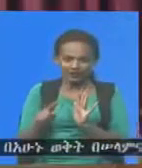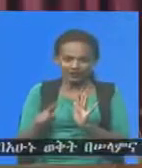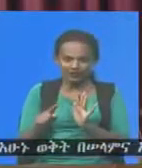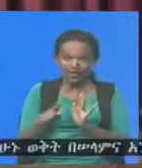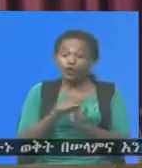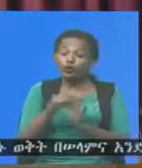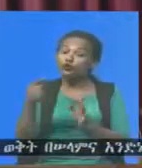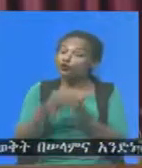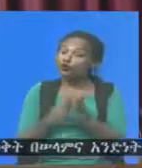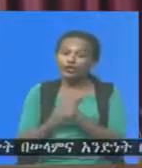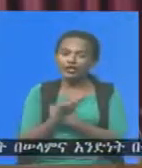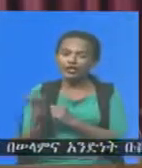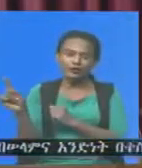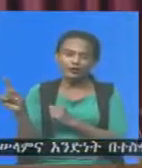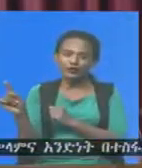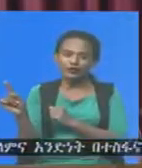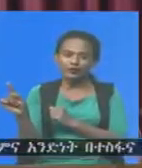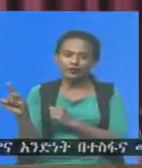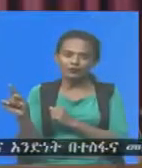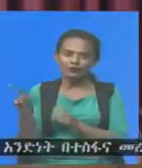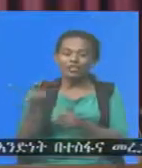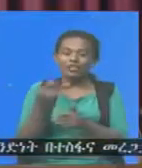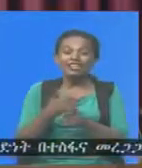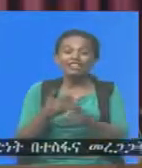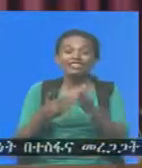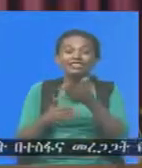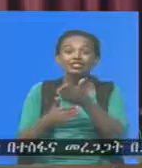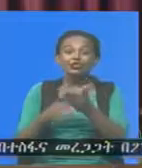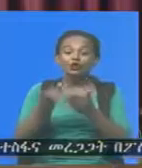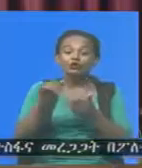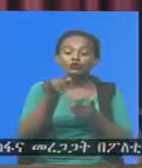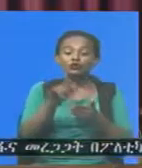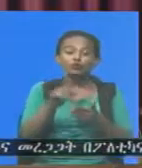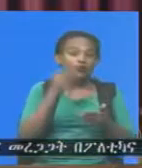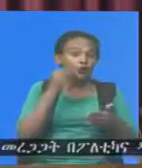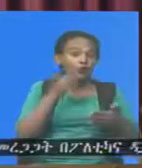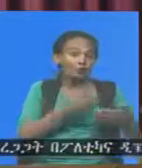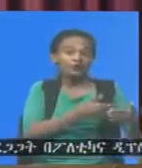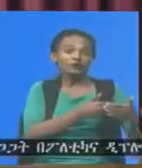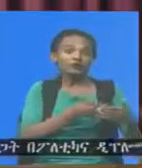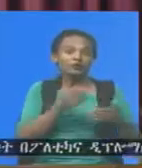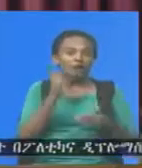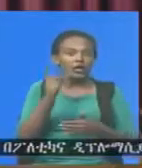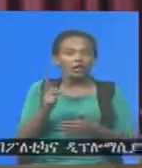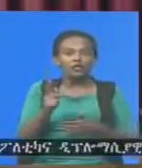እሱ ብቻ አይደለም ደረጃውን እዚሁ ጎረቤት ብንመለከት ኬንያ